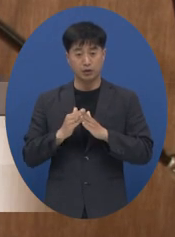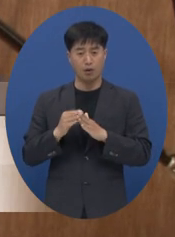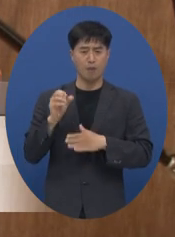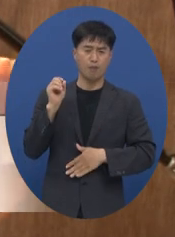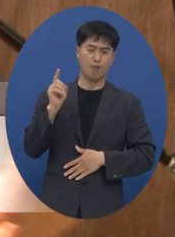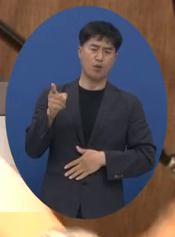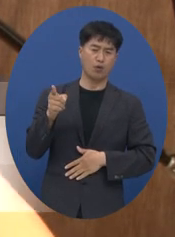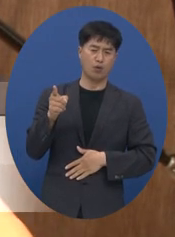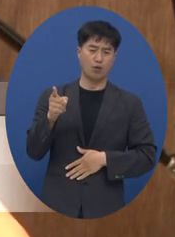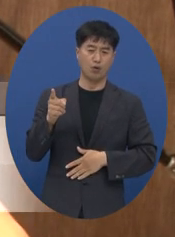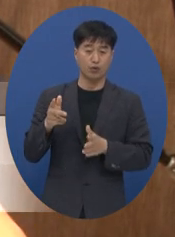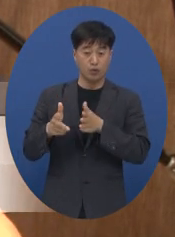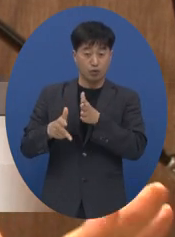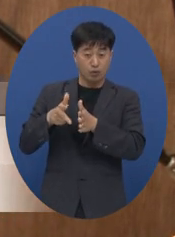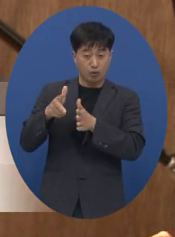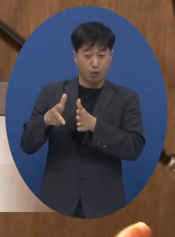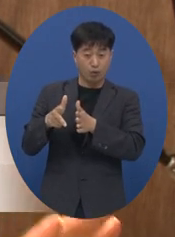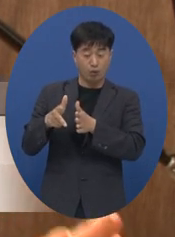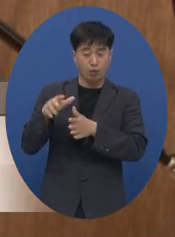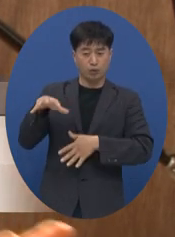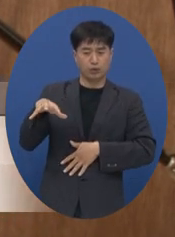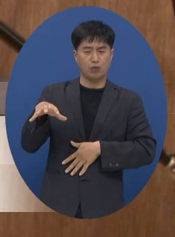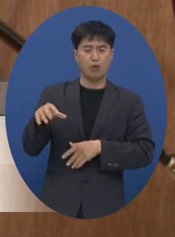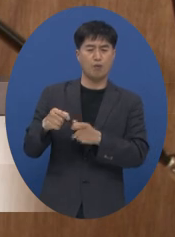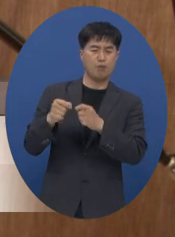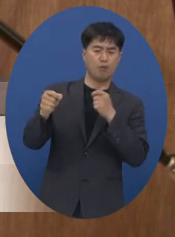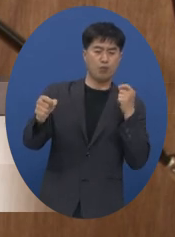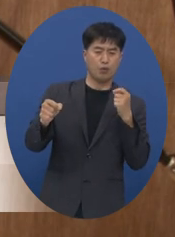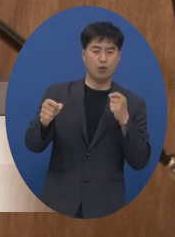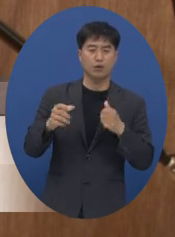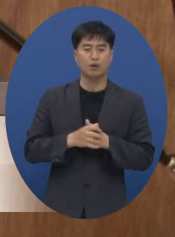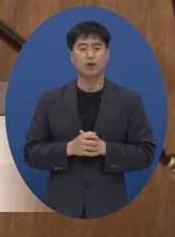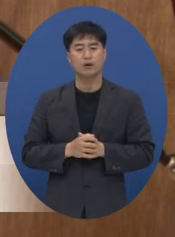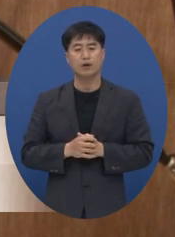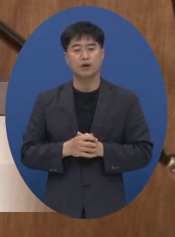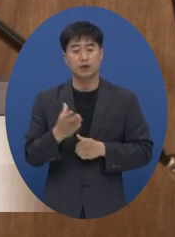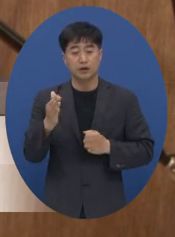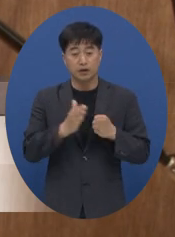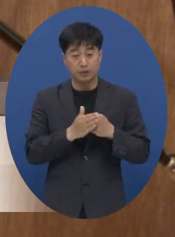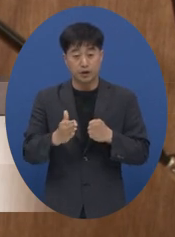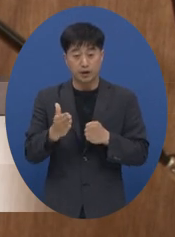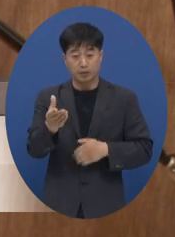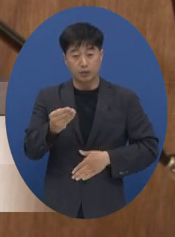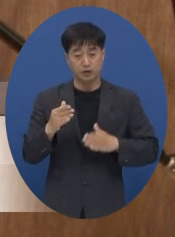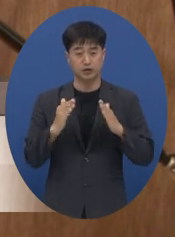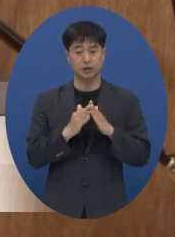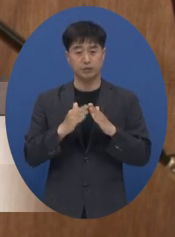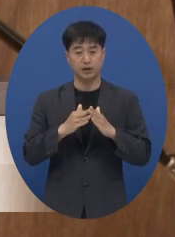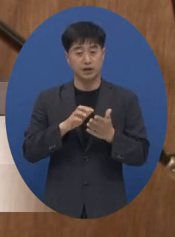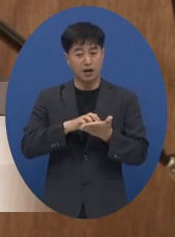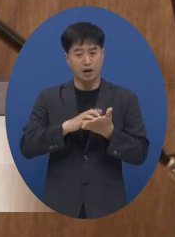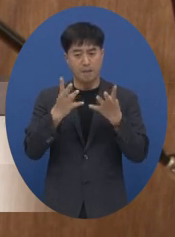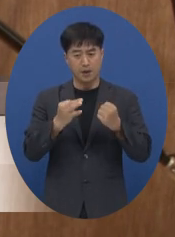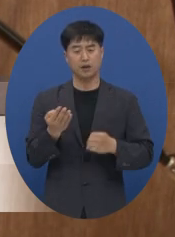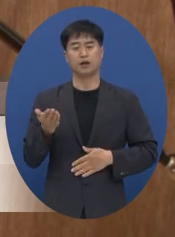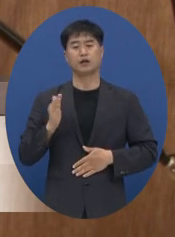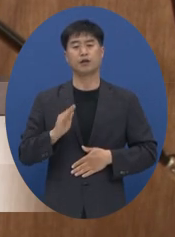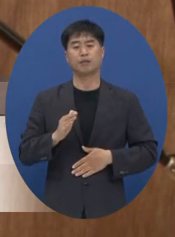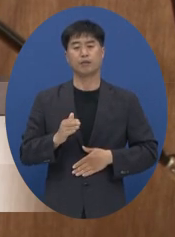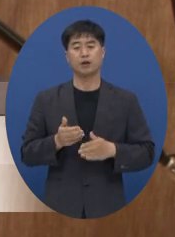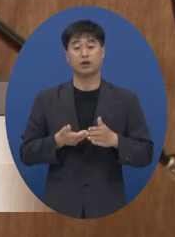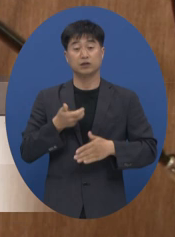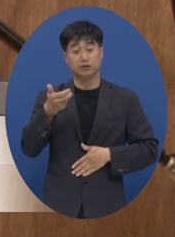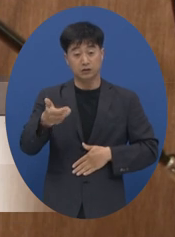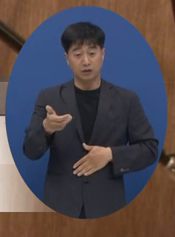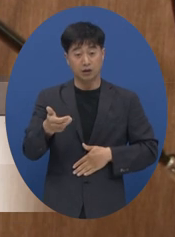일단 멀리 있어요. 역세권이나 이런 곳에서 멀리 떨어져 있어요. 그래서 임대주택이 물량이 많지만